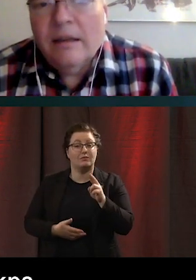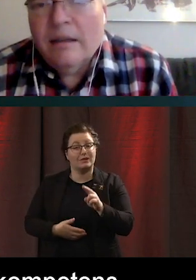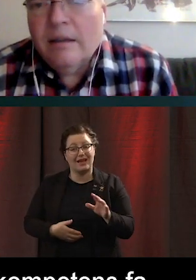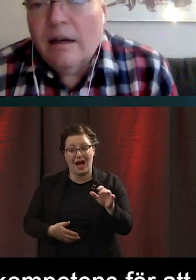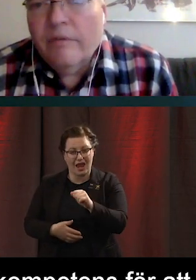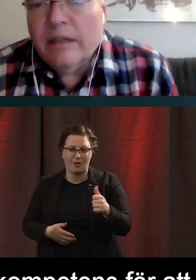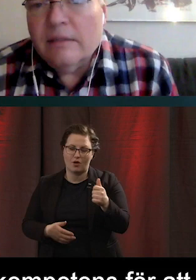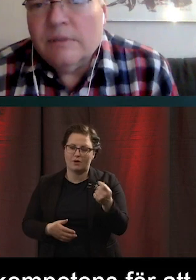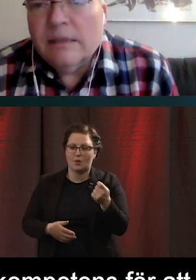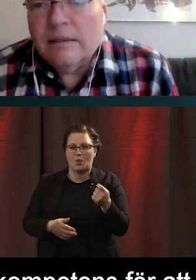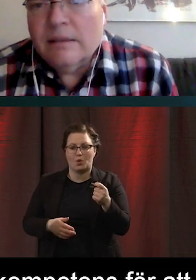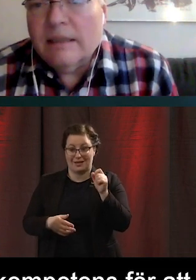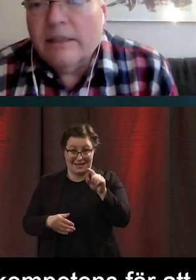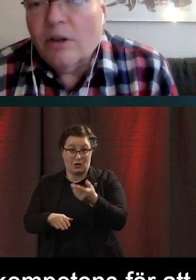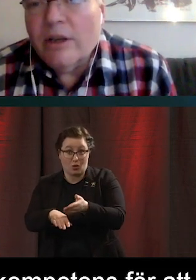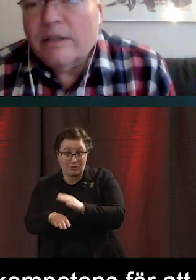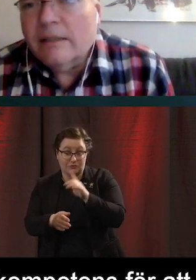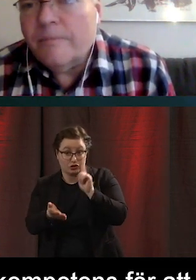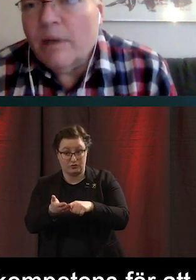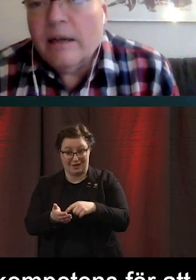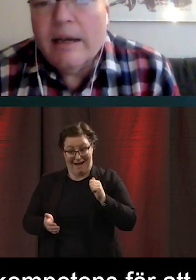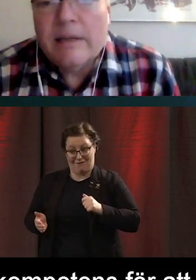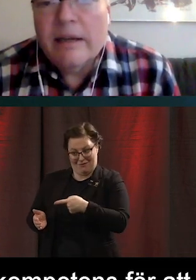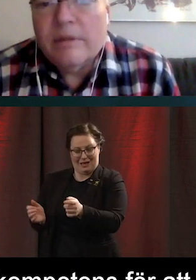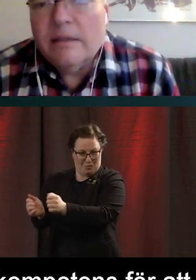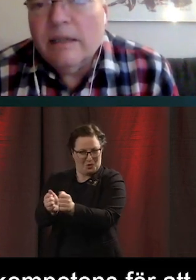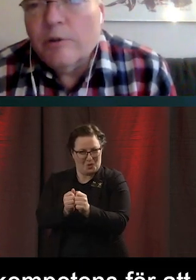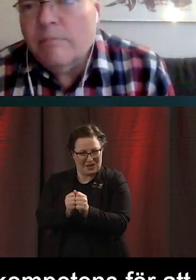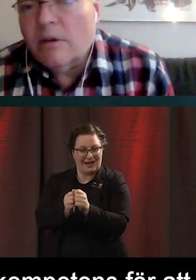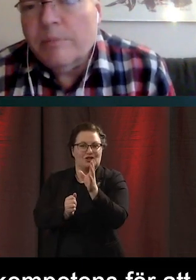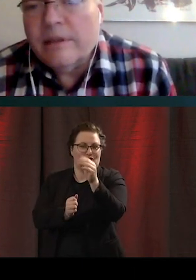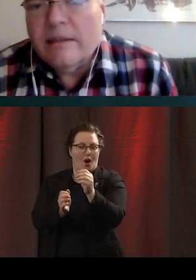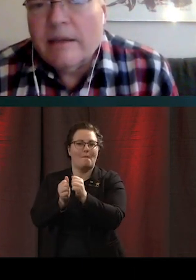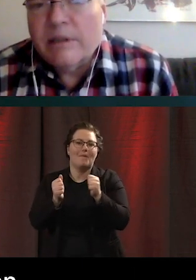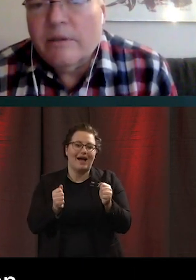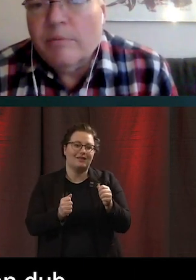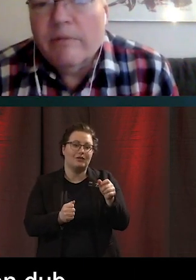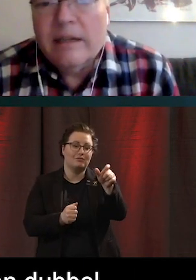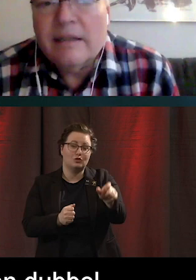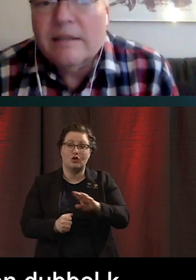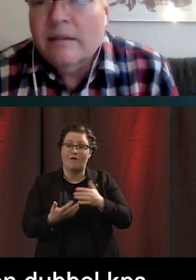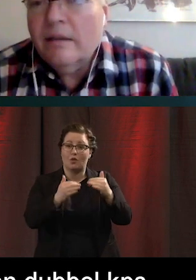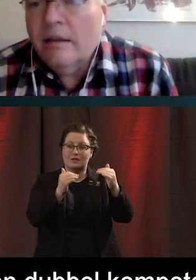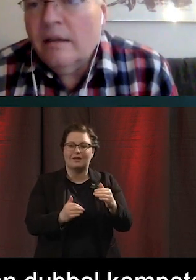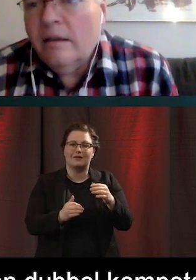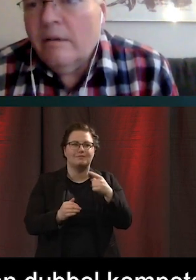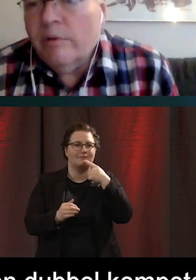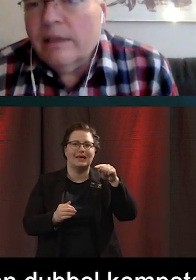använda en digital lösning. Men här krävs det en dubbel kompetens kan man säga. Du behöver dels